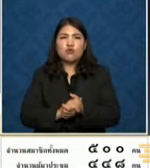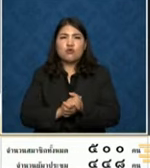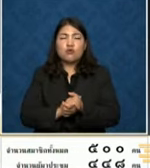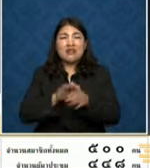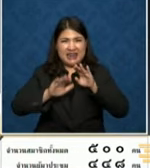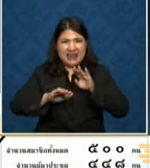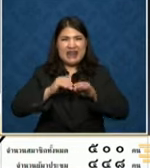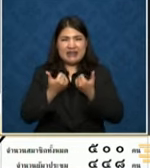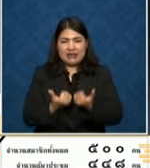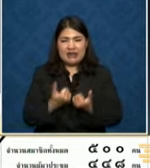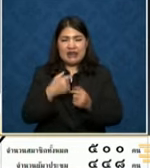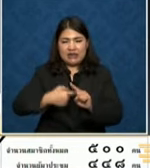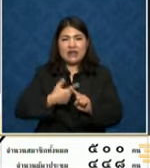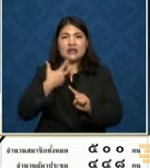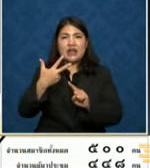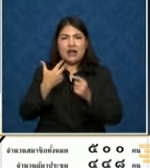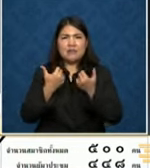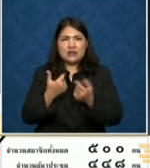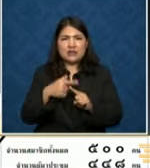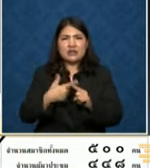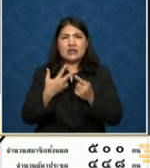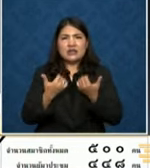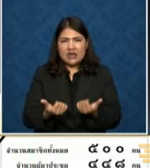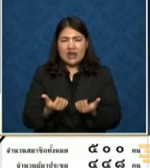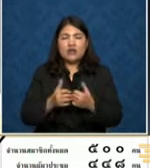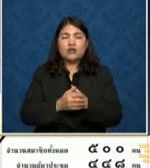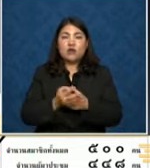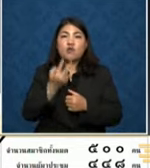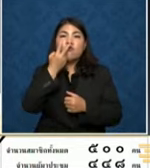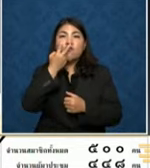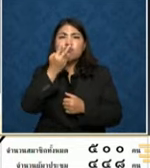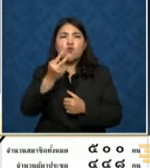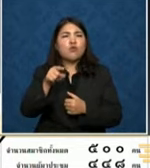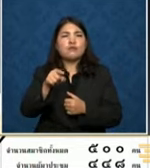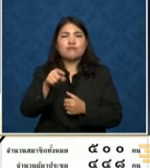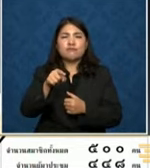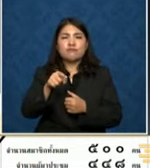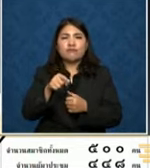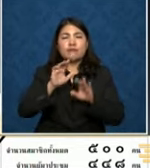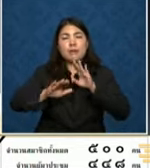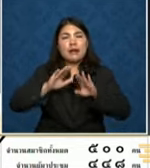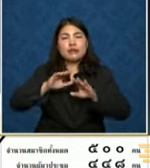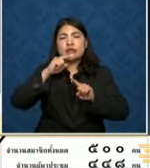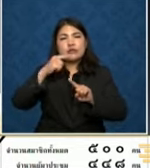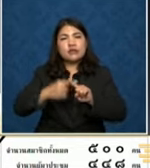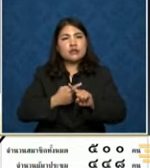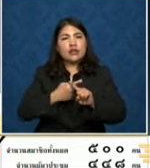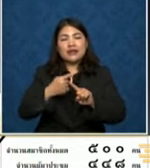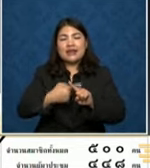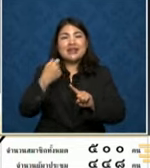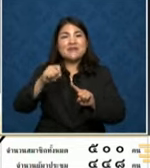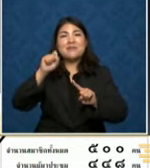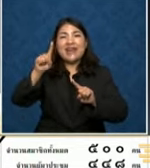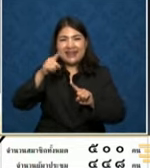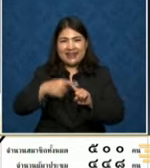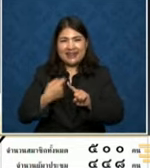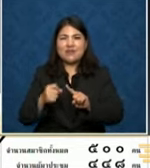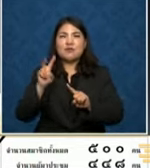วงเดือนนี้แหละครับเอาดูที่ใกล้ตัวที่สุดครับช่วงเดือนพฤศจิกาธันว